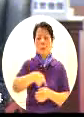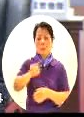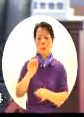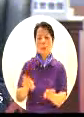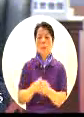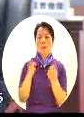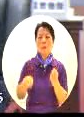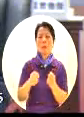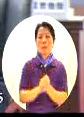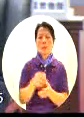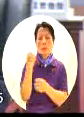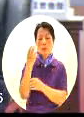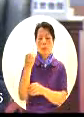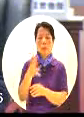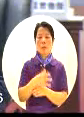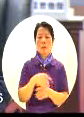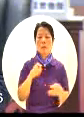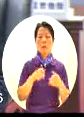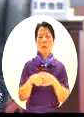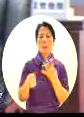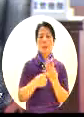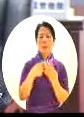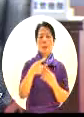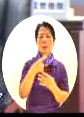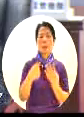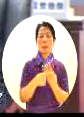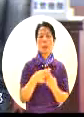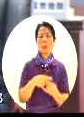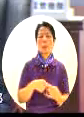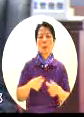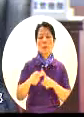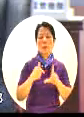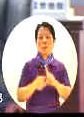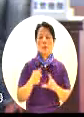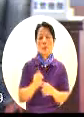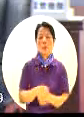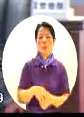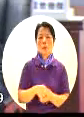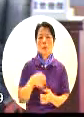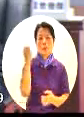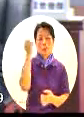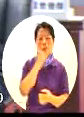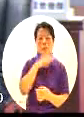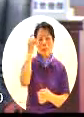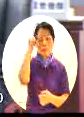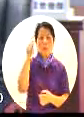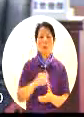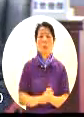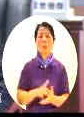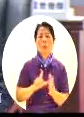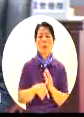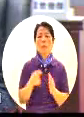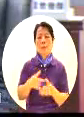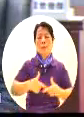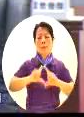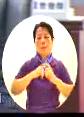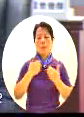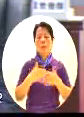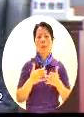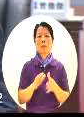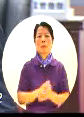些新的工业园区了哈啊，还写哈时间问题啊就无用答复